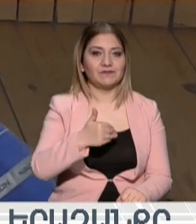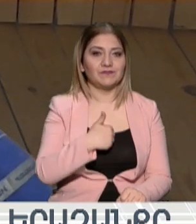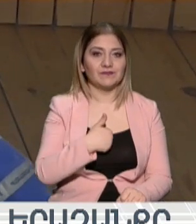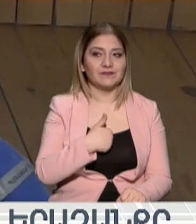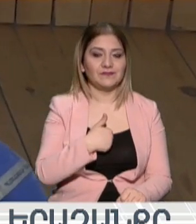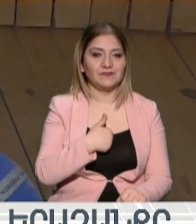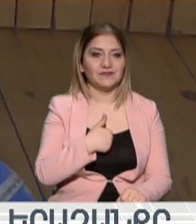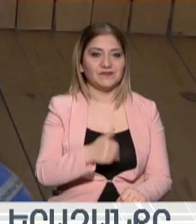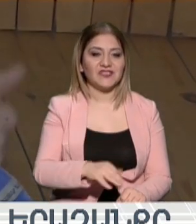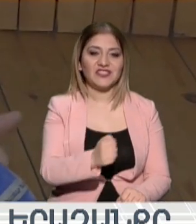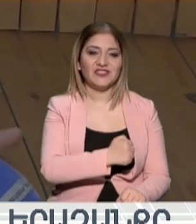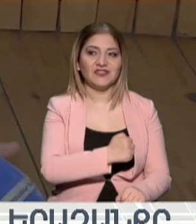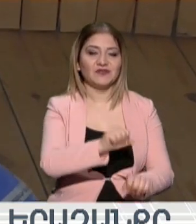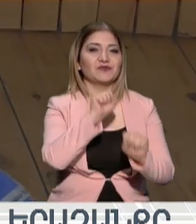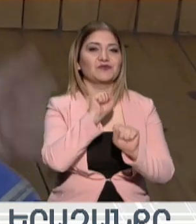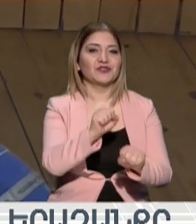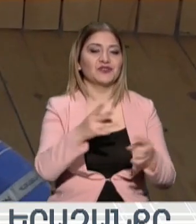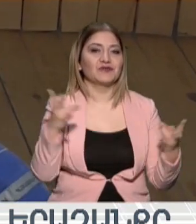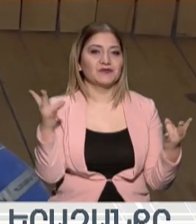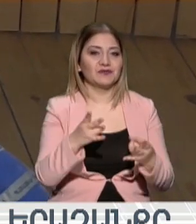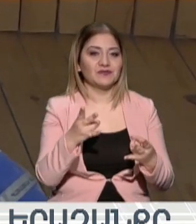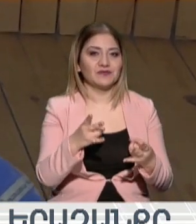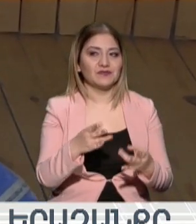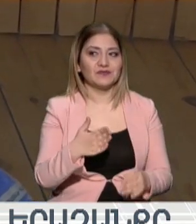է զինվորը պաշտպանենք։